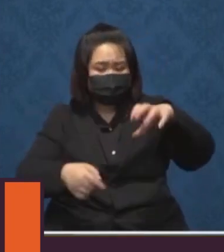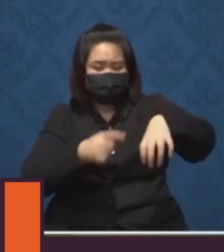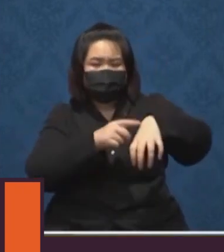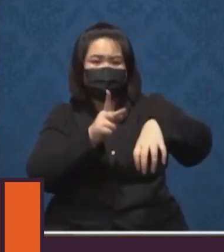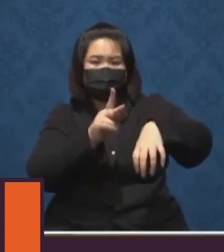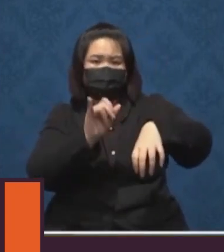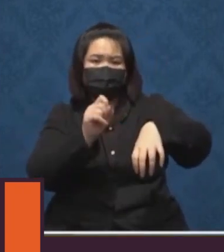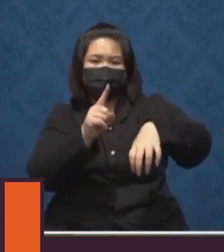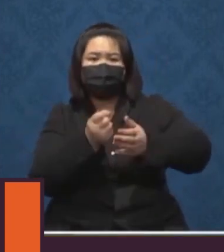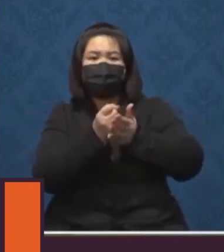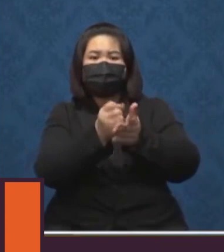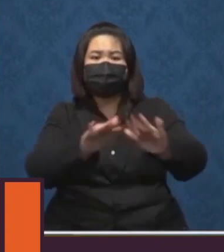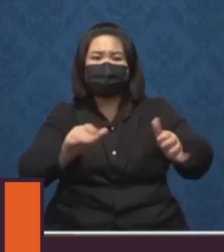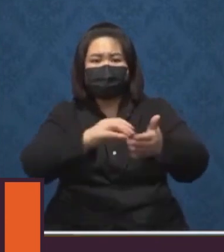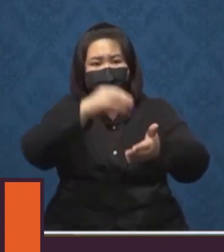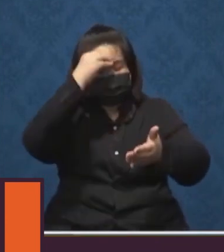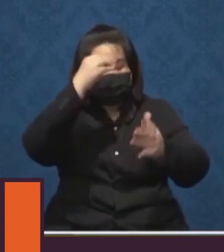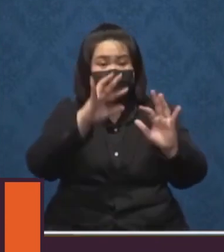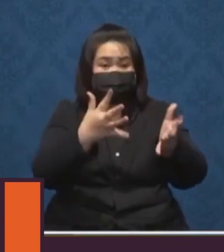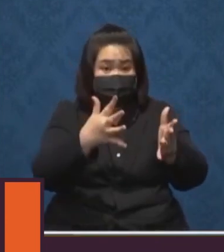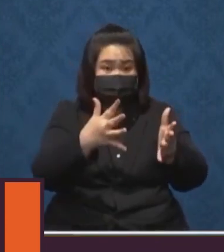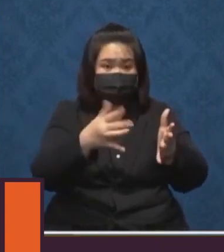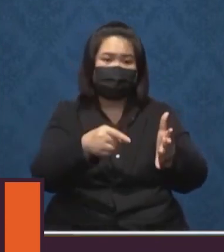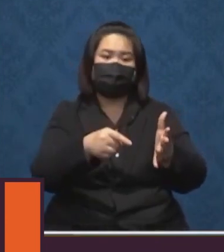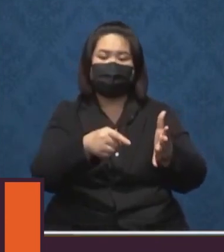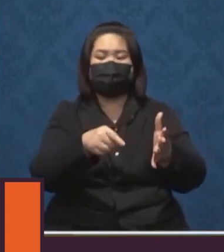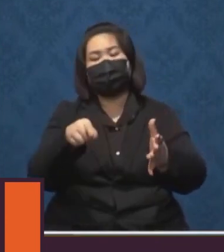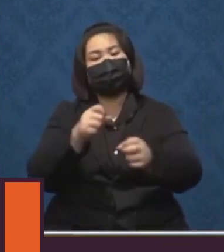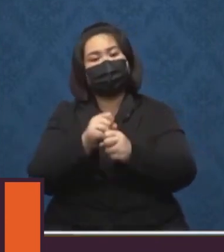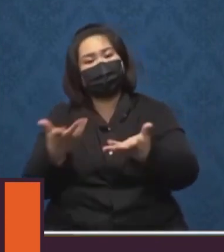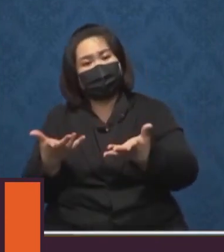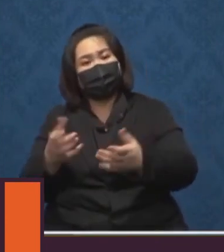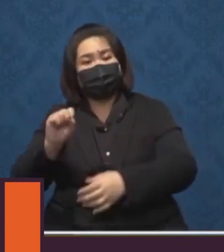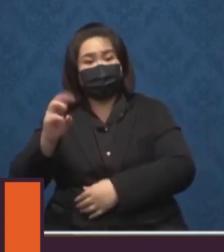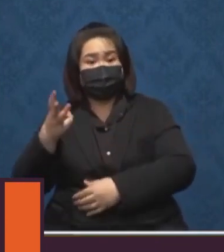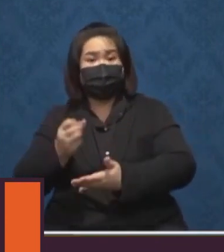ช่วยเหลือนักเรียนนักศึกษาและอาจจะไม่สามารถเกิดสวัสดิ